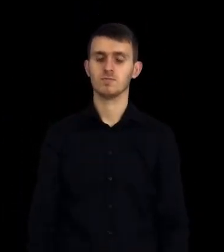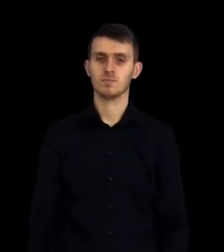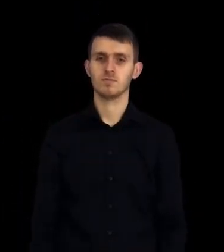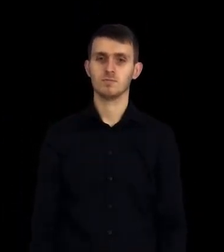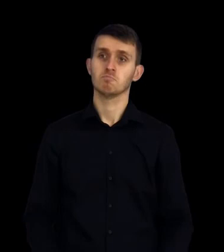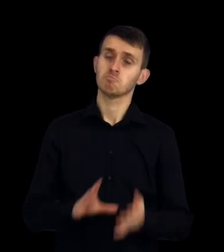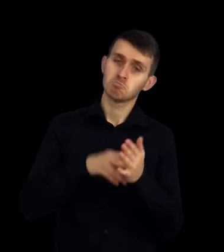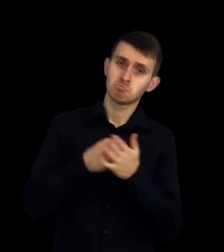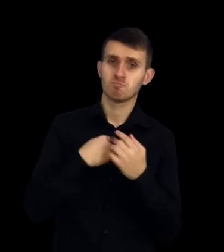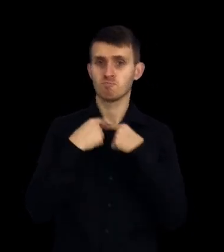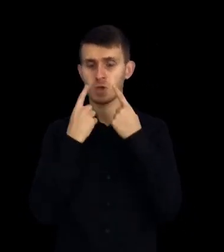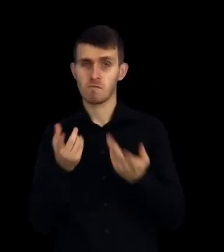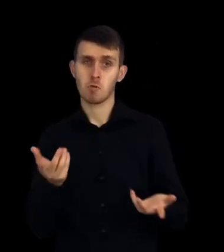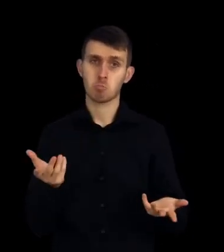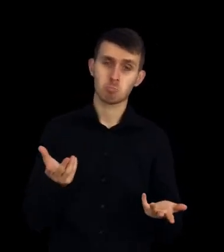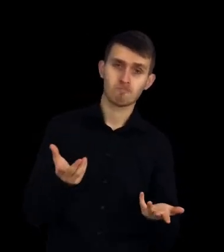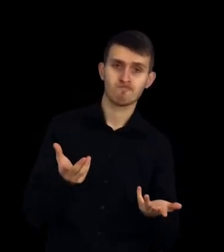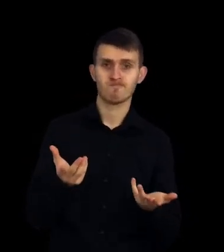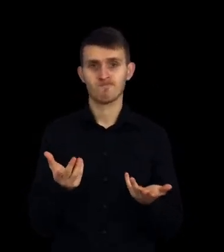zróbmy kolejny powiedzmy